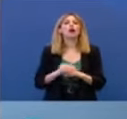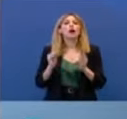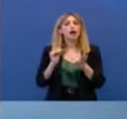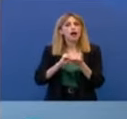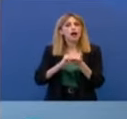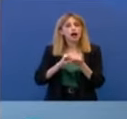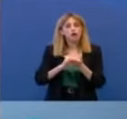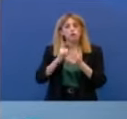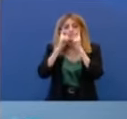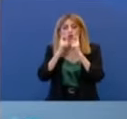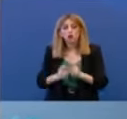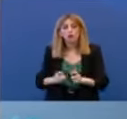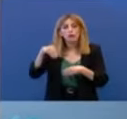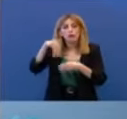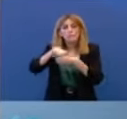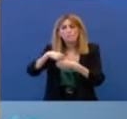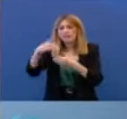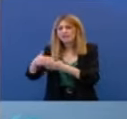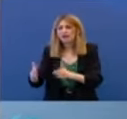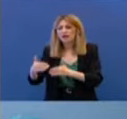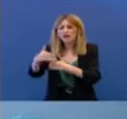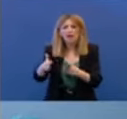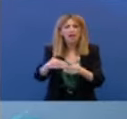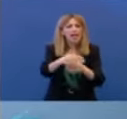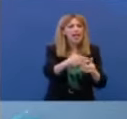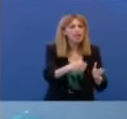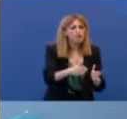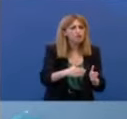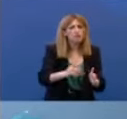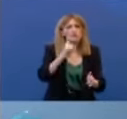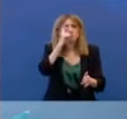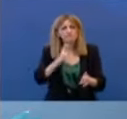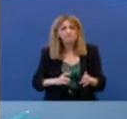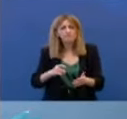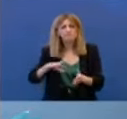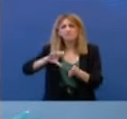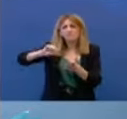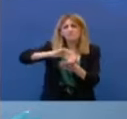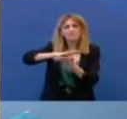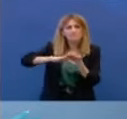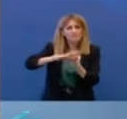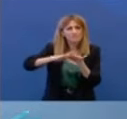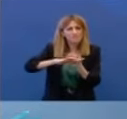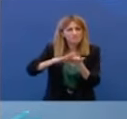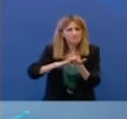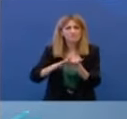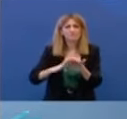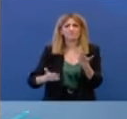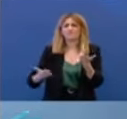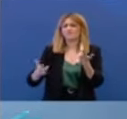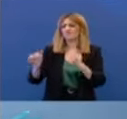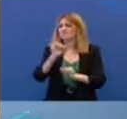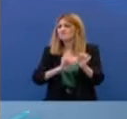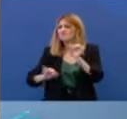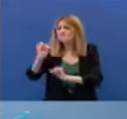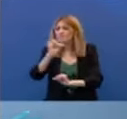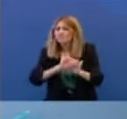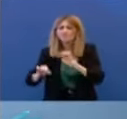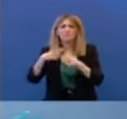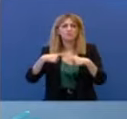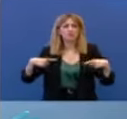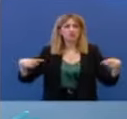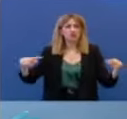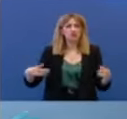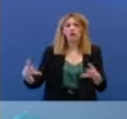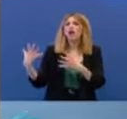ειδών καθαριότητας για όλες τις αίθουσες, σύμφωνα με τις οδηγίες που έχουν δοθεί, και η προμήθεια των ειδών αυτών γίνεται από τους Δήμους για τους